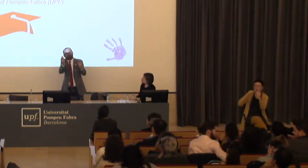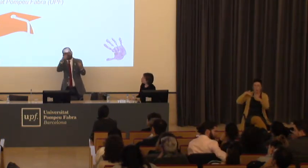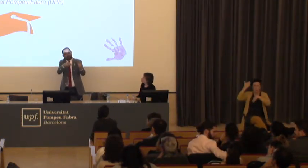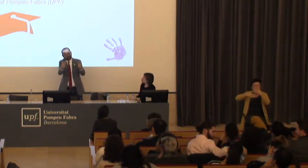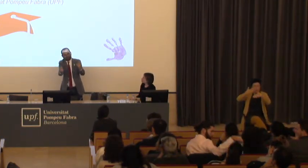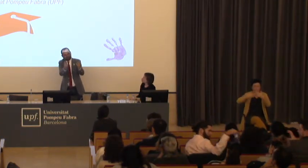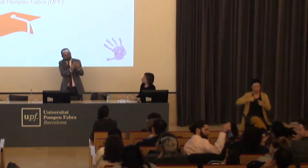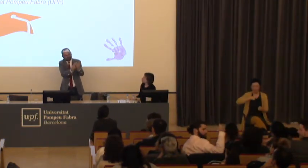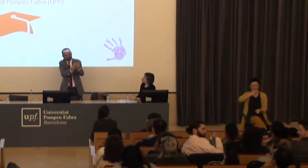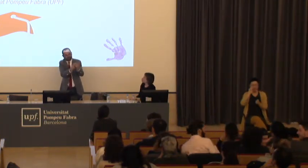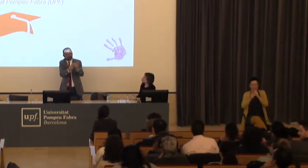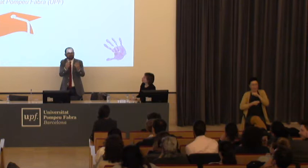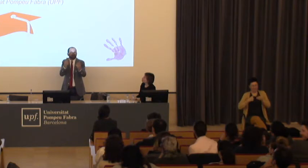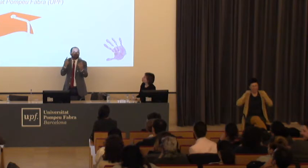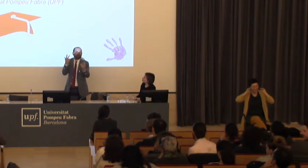Frigola,